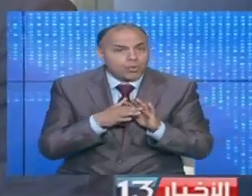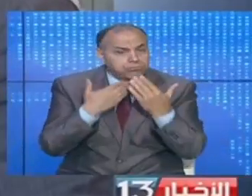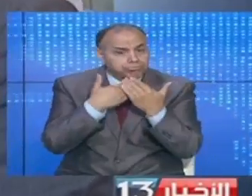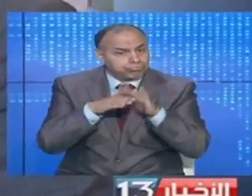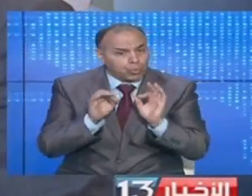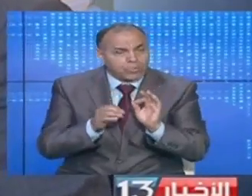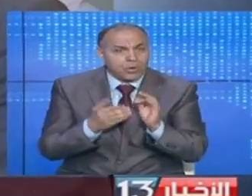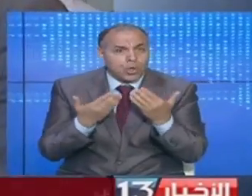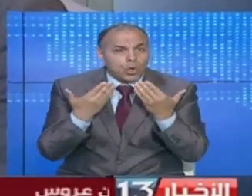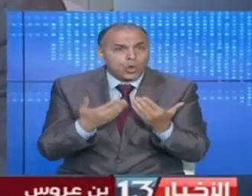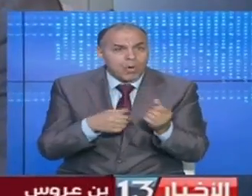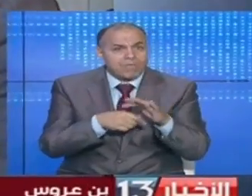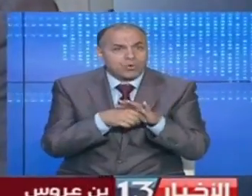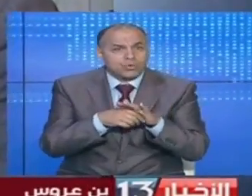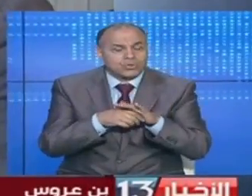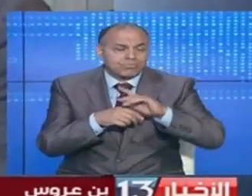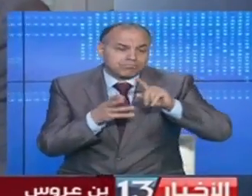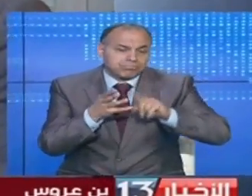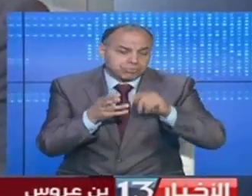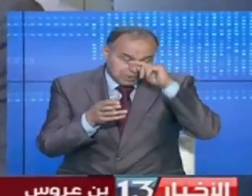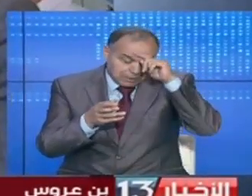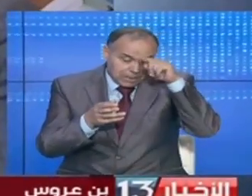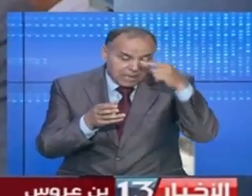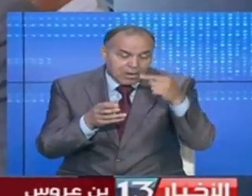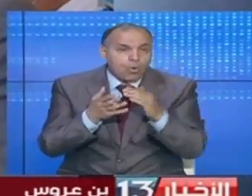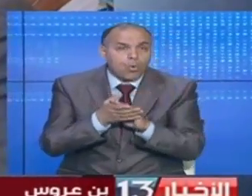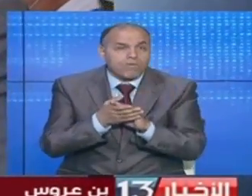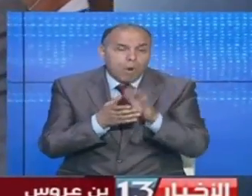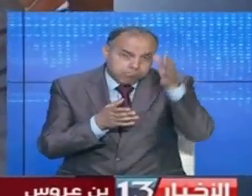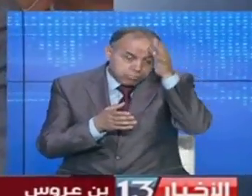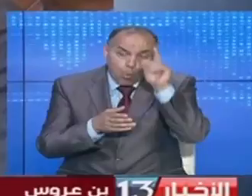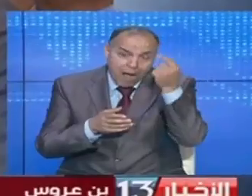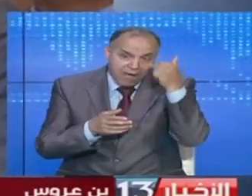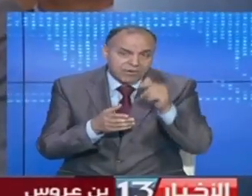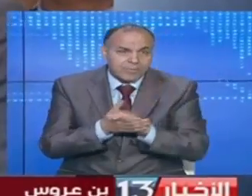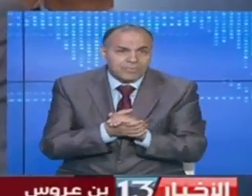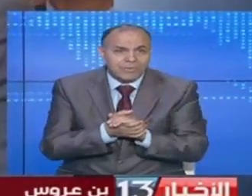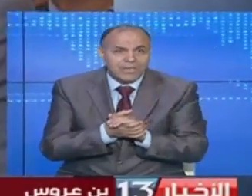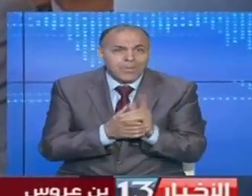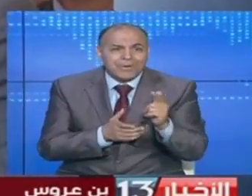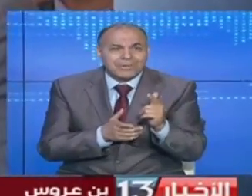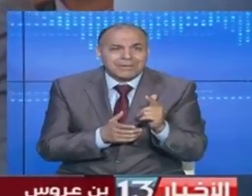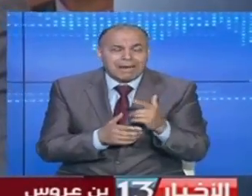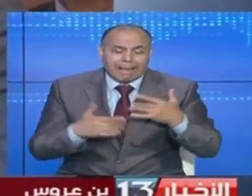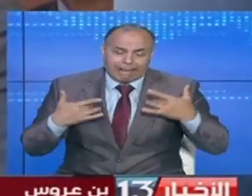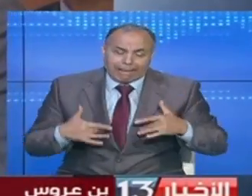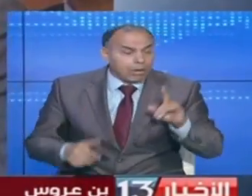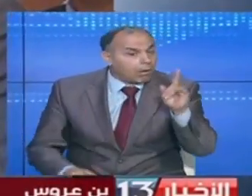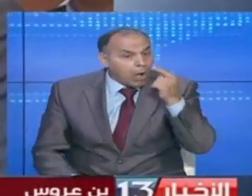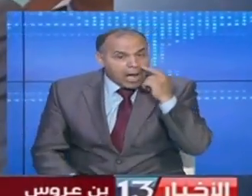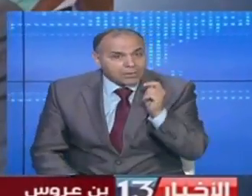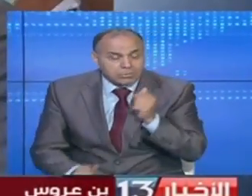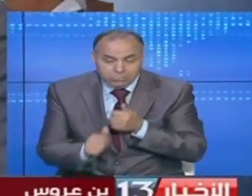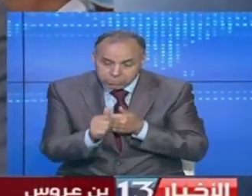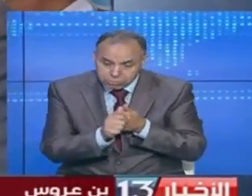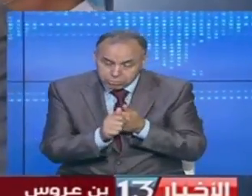وبالتوقي. اليوم الفيروس دخل مرحله خفيه ما يشوفوها كان الطب كان الخبراء. ما يلزمش نرتخيو، يلزم